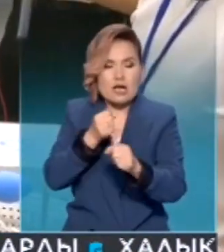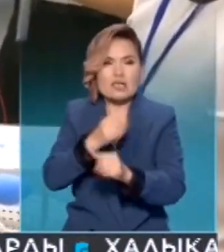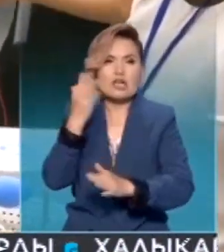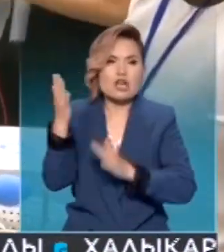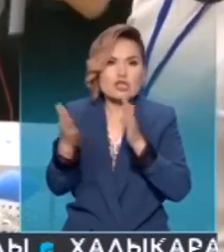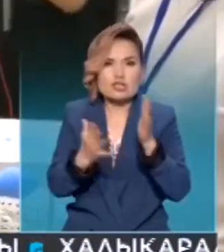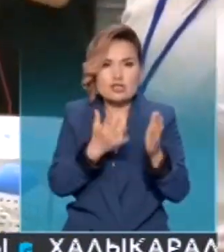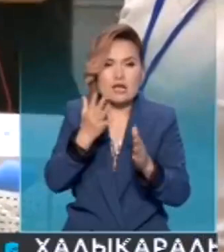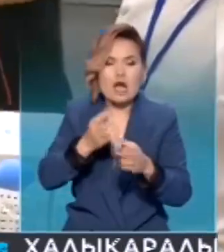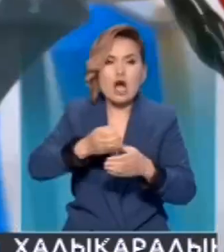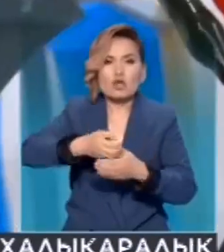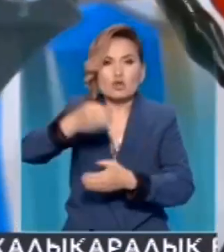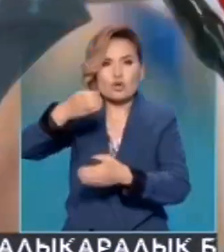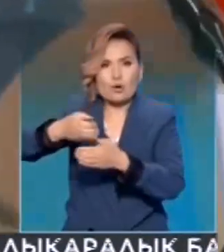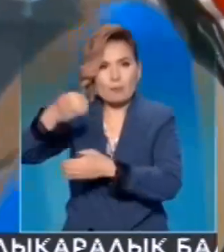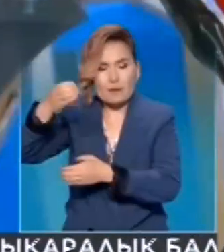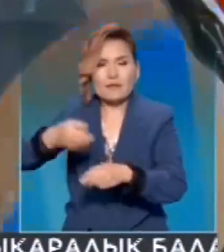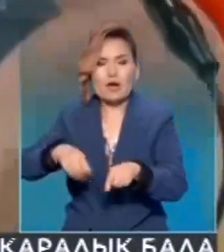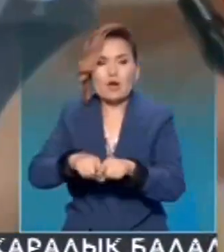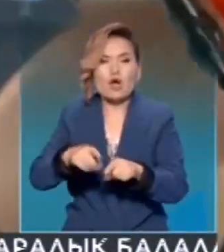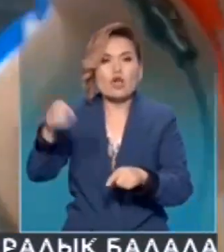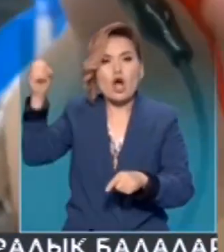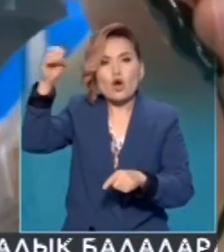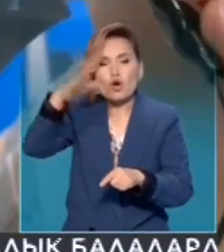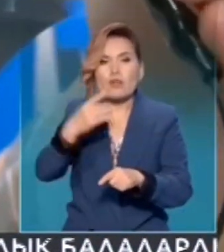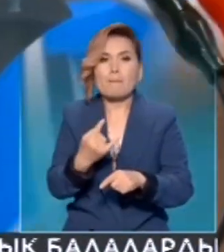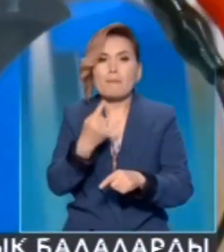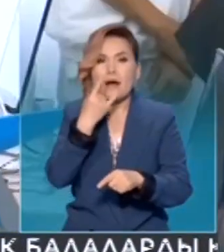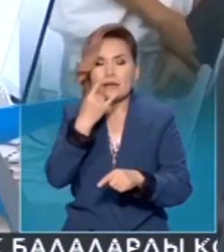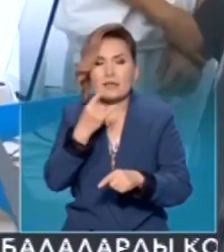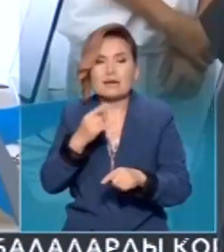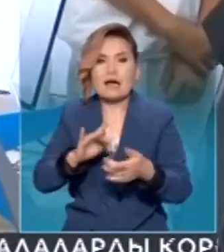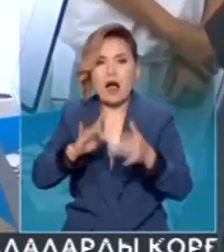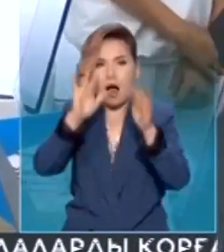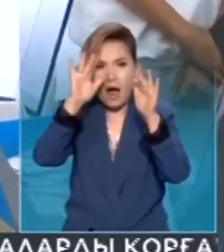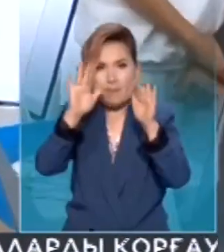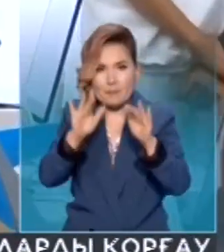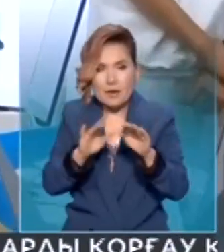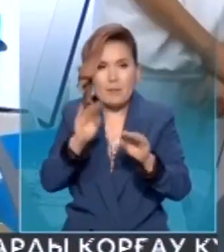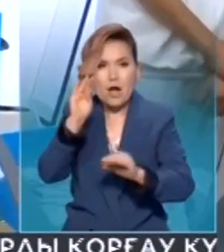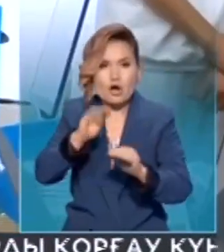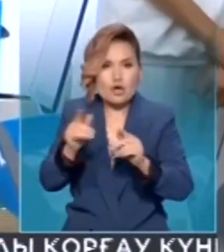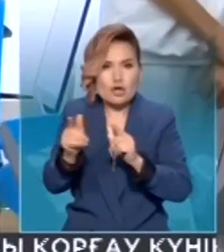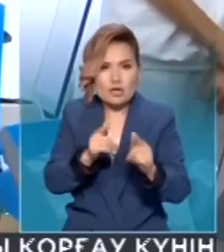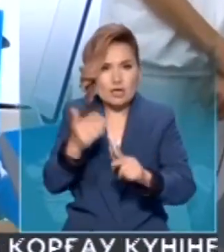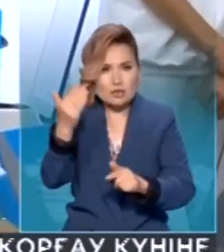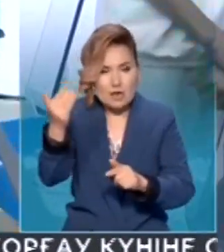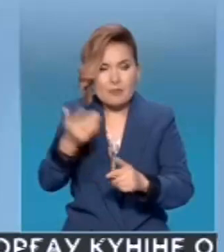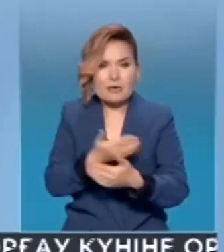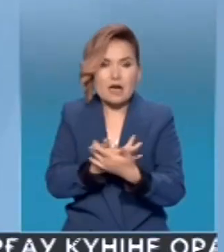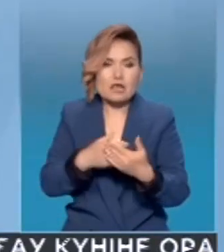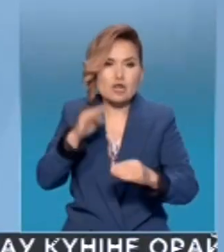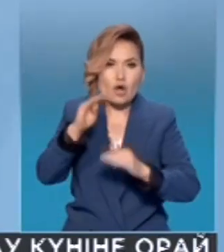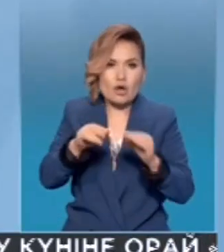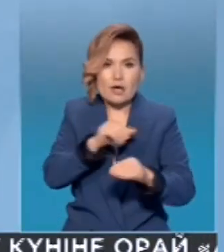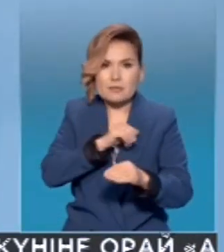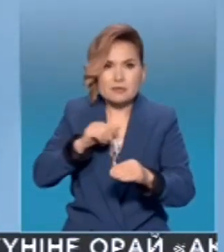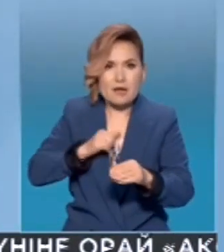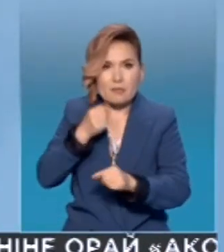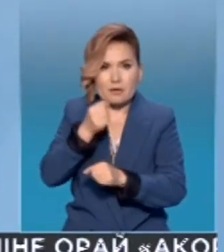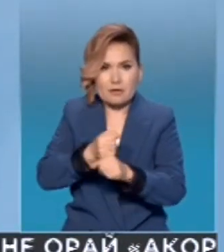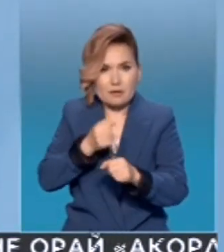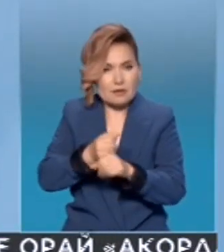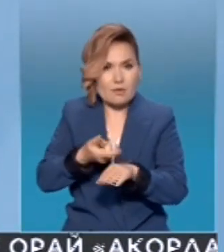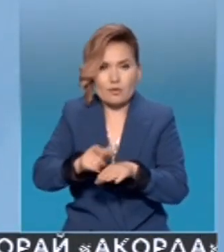турбиналары, сонымен қатар күн батареяларын компьютердегі 3D модельдер мен нұсқаулықтарға қарай отырып құрастырамыз. Жаңартылатын энергия